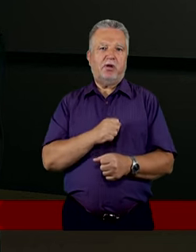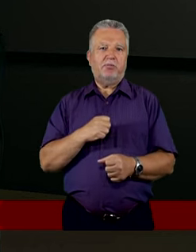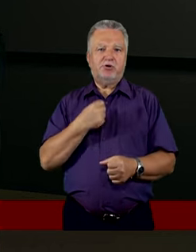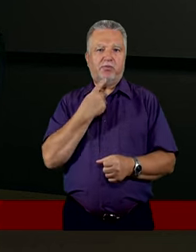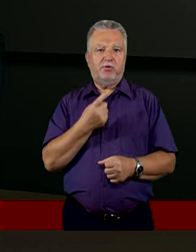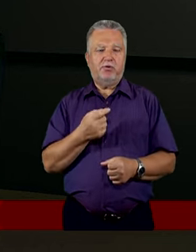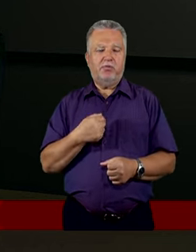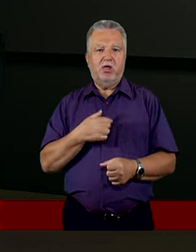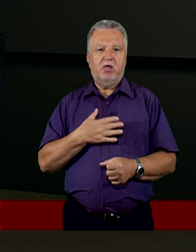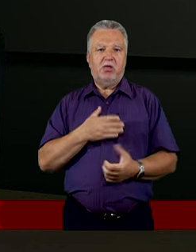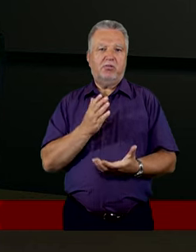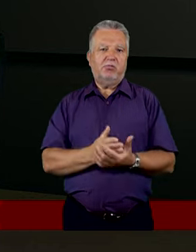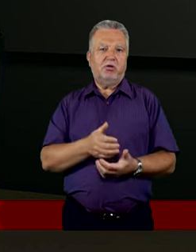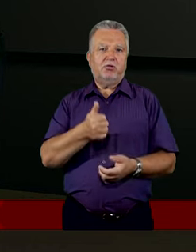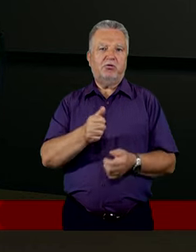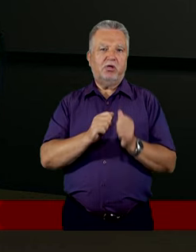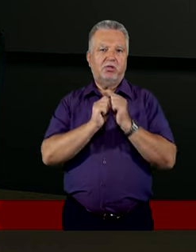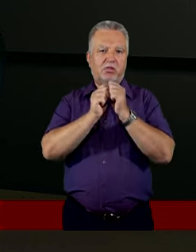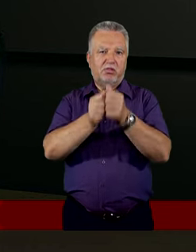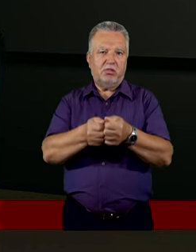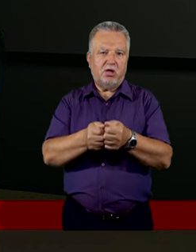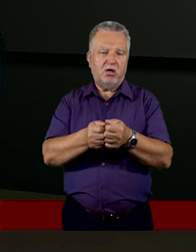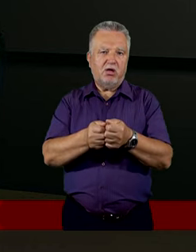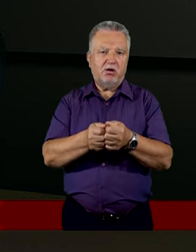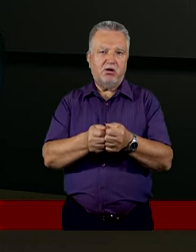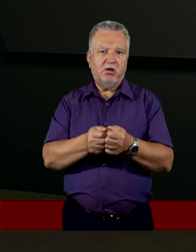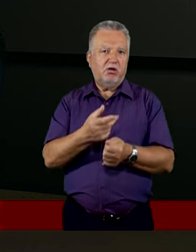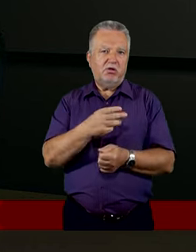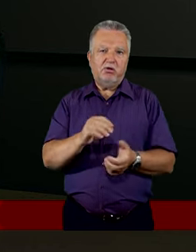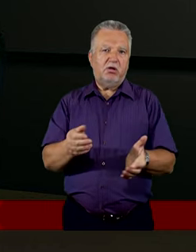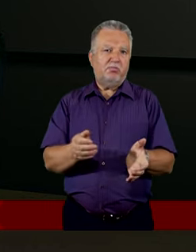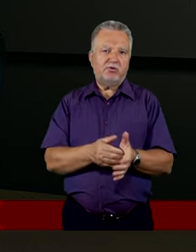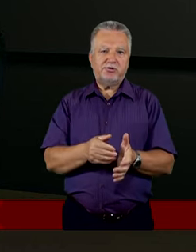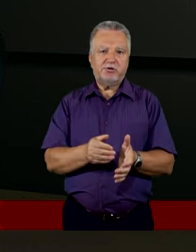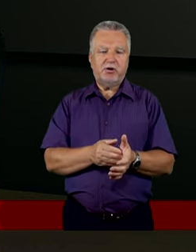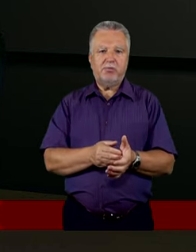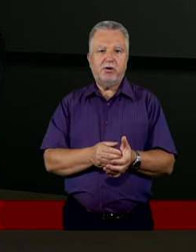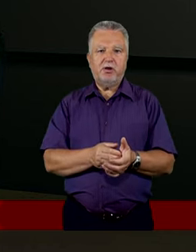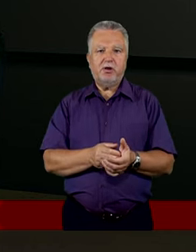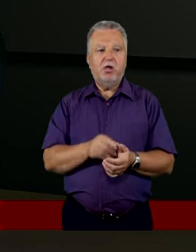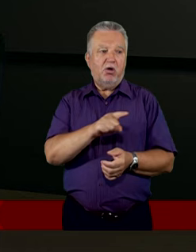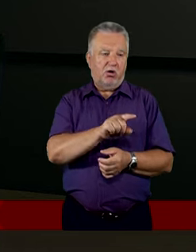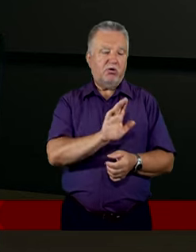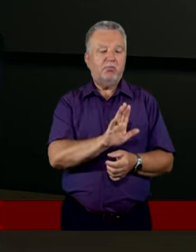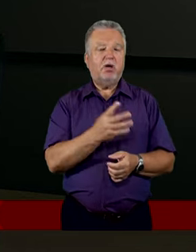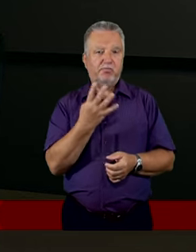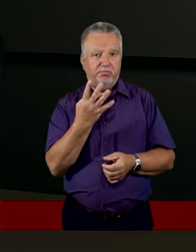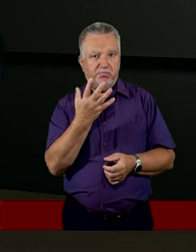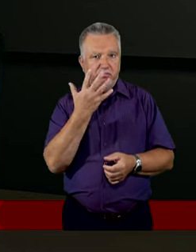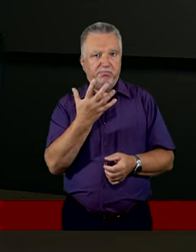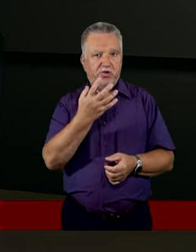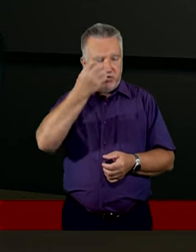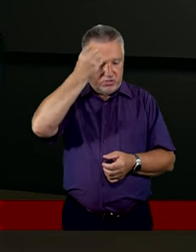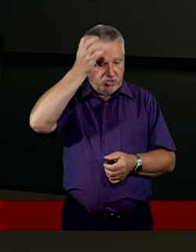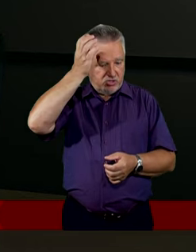ja mam tylko jeden dar, jeden talent, to on się nic nie liczy. Inni, o ten to ma